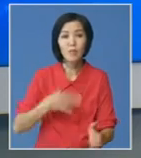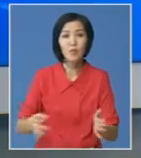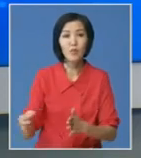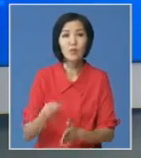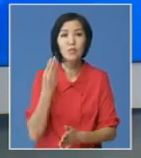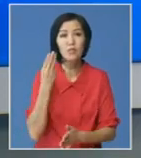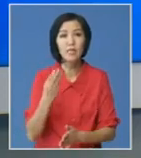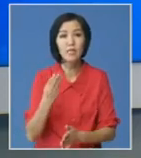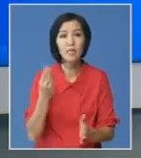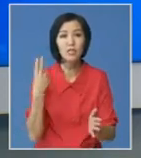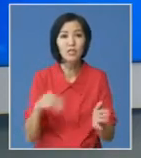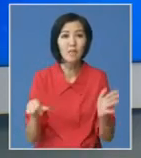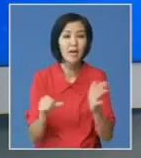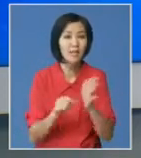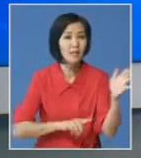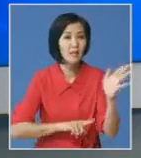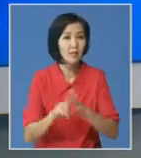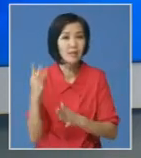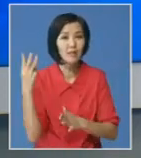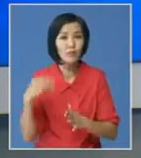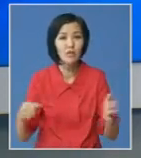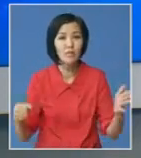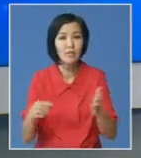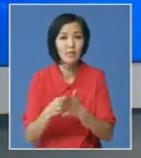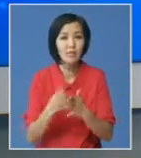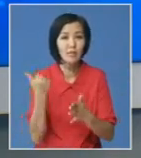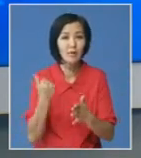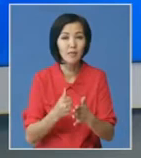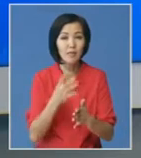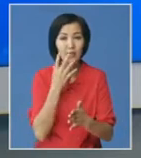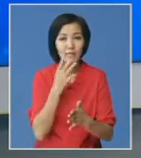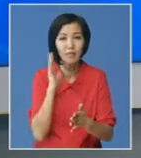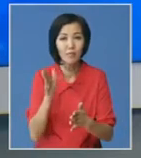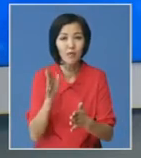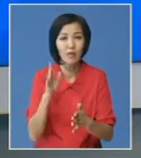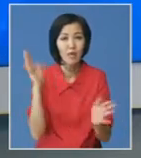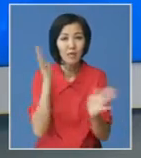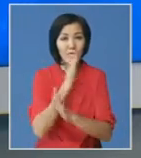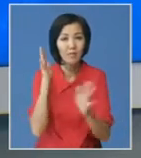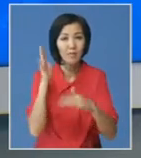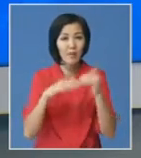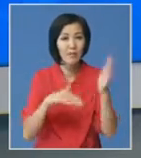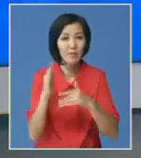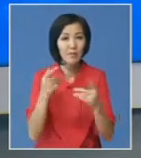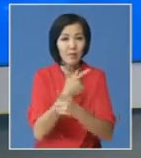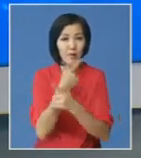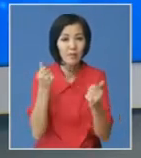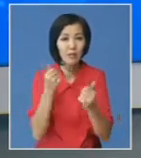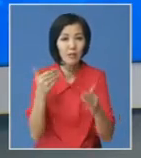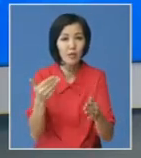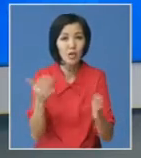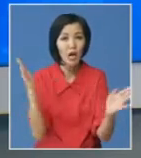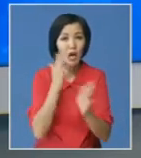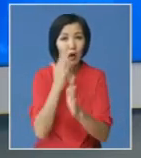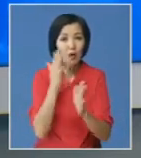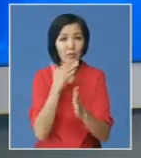Алматы облысында шілде айының 26-сынан 30-сына дейін аптап ыстық болады. Қазгидромет мамандарының мәліметінше ауа температурасы